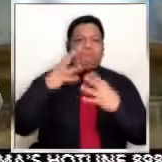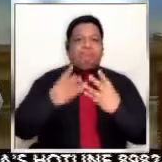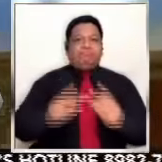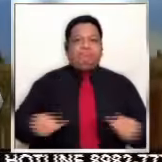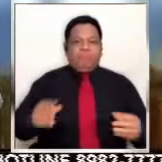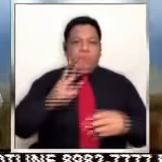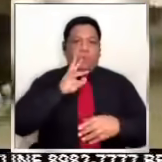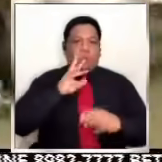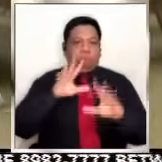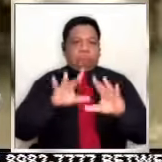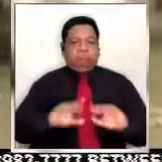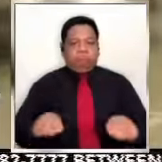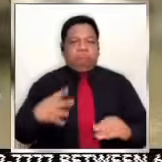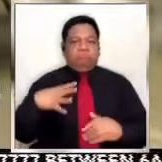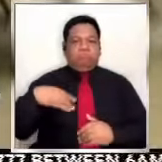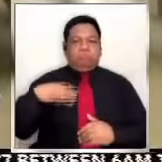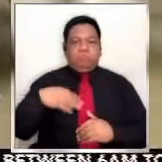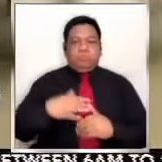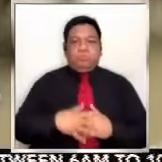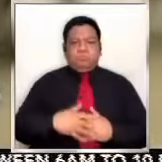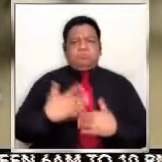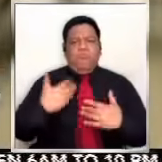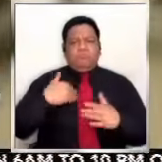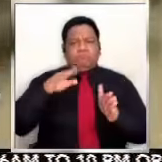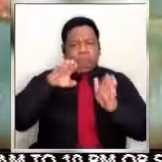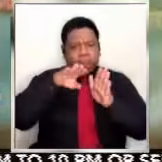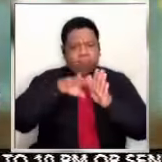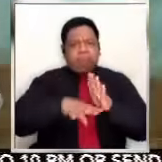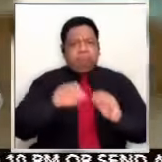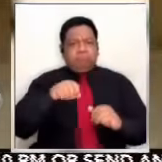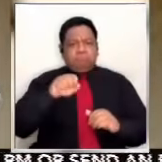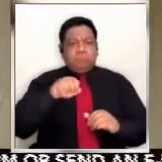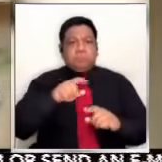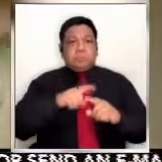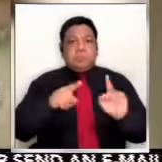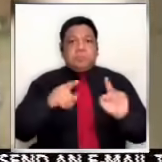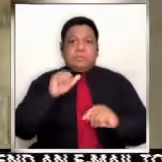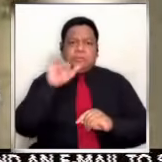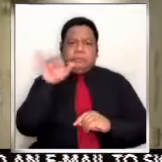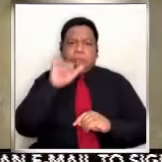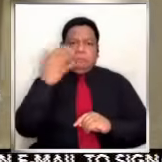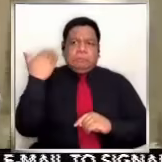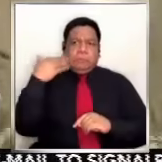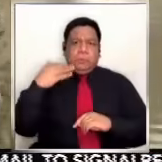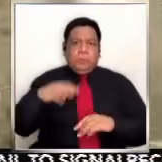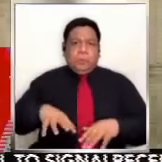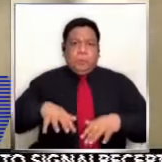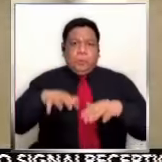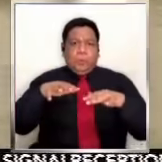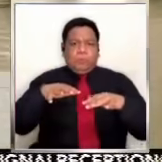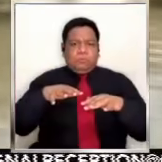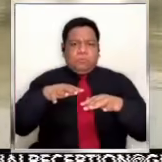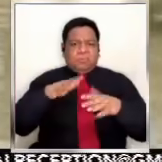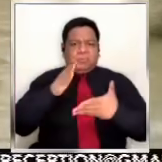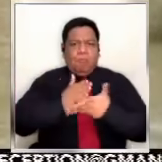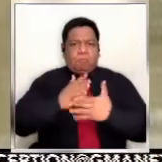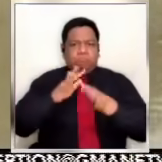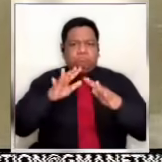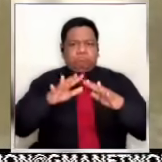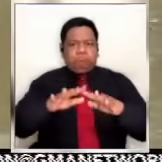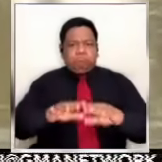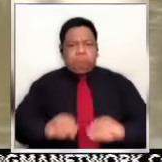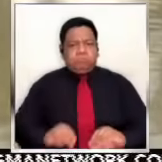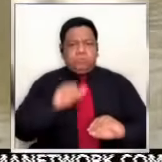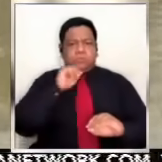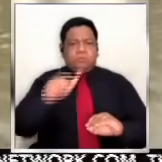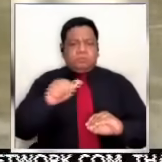Malaki na rin naman daw ang ibinaba ng tubig, pero di tulad sa mga nakaraang pagbaha, tila tumigil ito sa tuluyang paghupa. Kaya kahit noong nakaraang